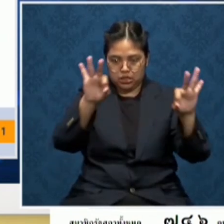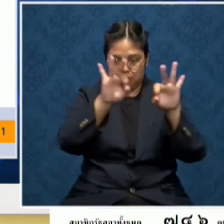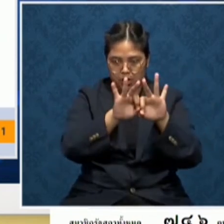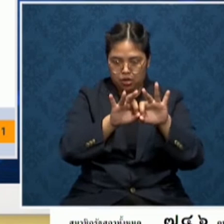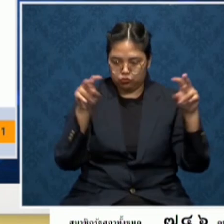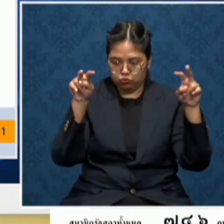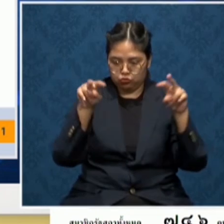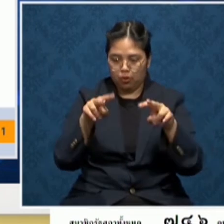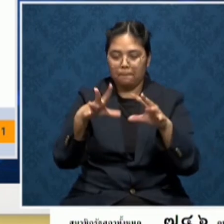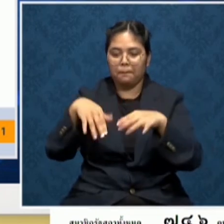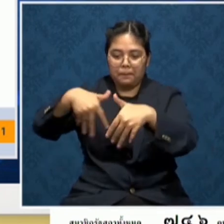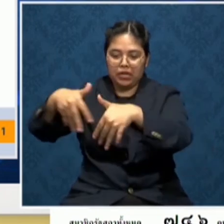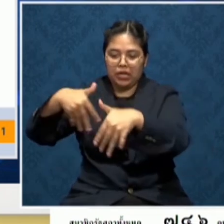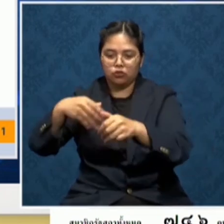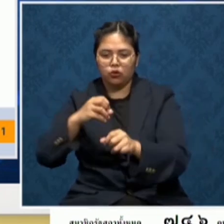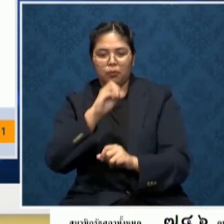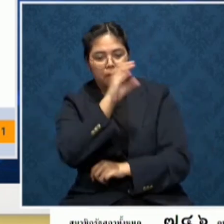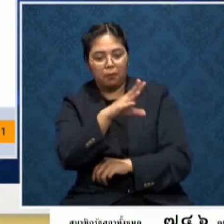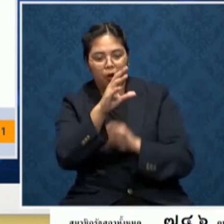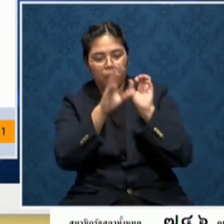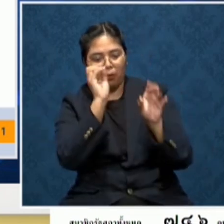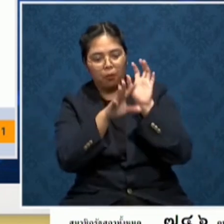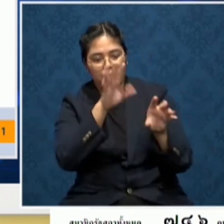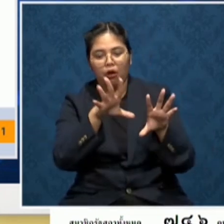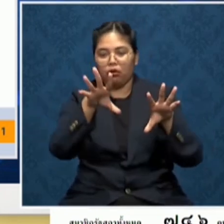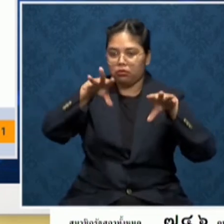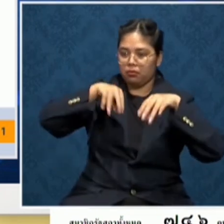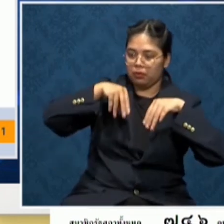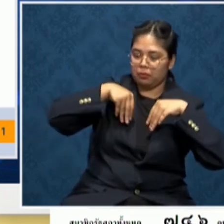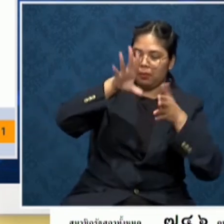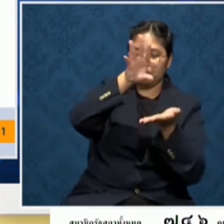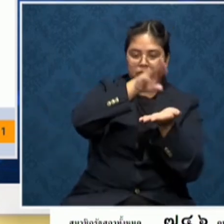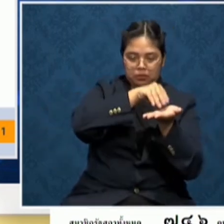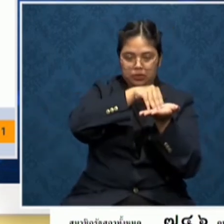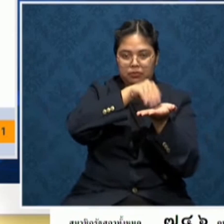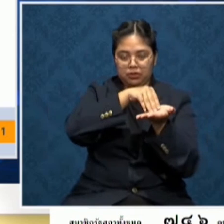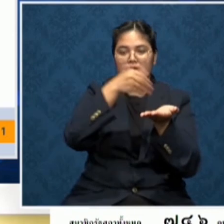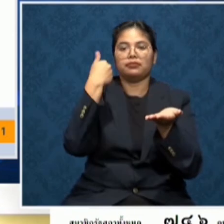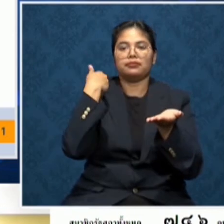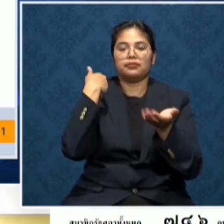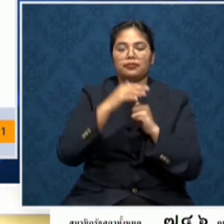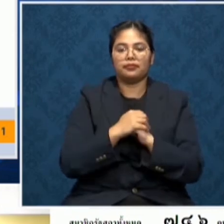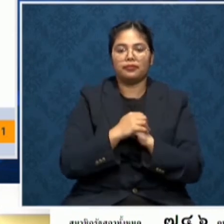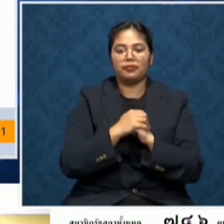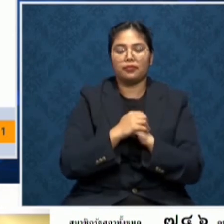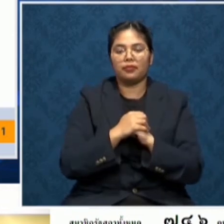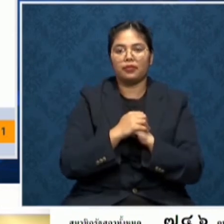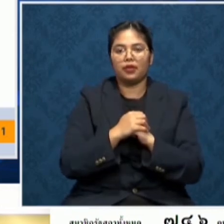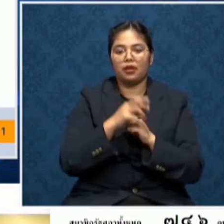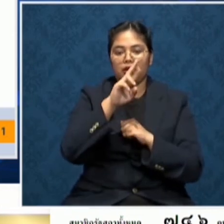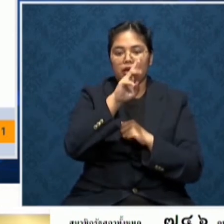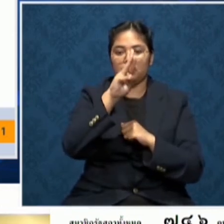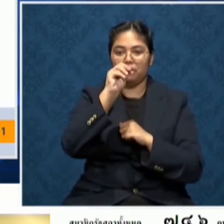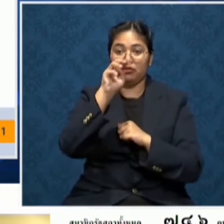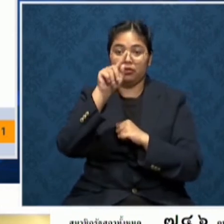ฟังเสียงประชาชนอยู่เสมอและต้องฟังแบบฟังแล้วได้ยินครับการตั้งคณะรัฐมนตรีของท่านผ่าน